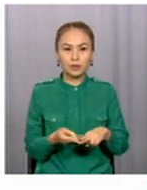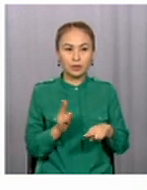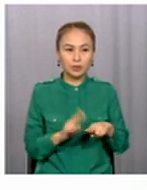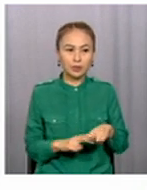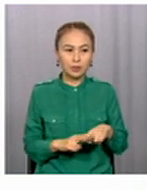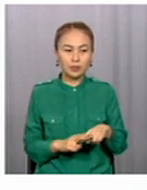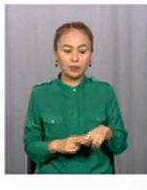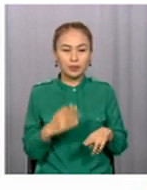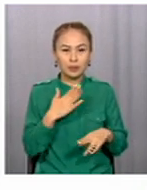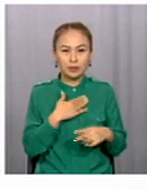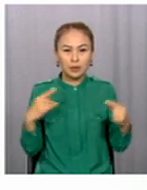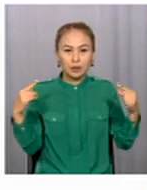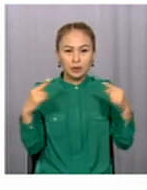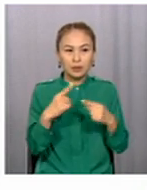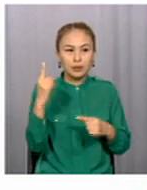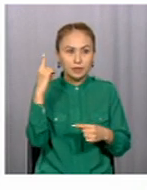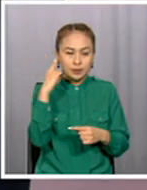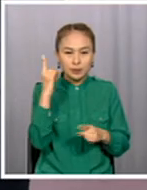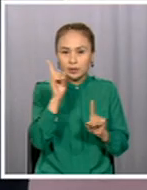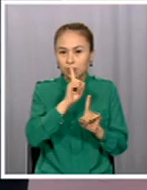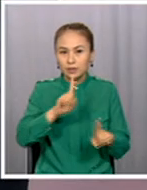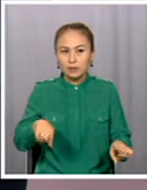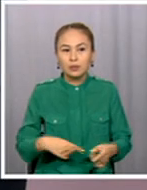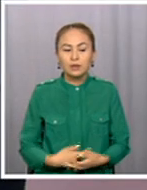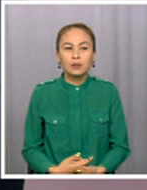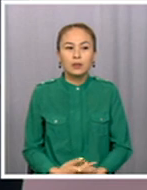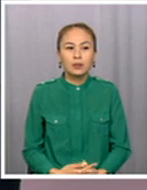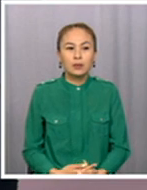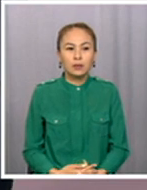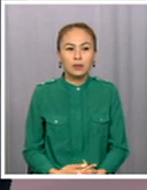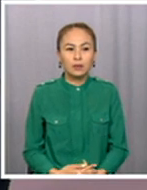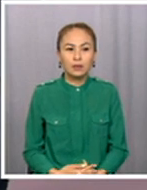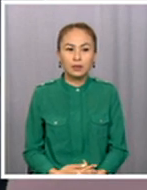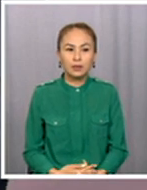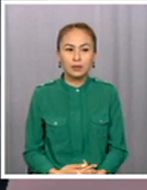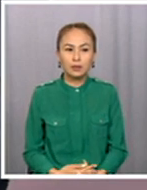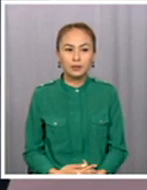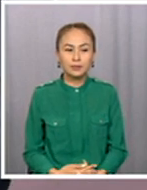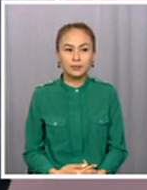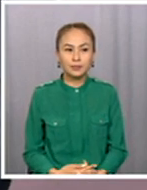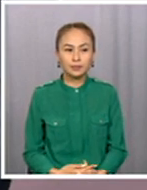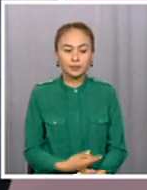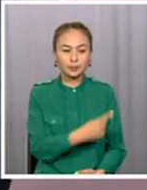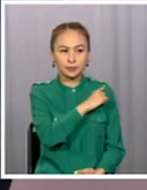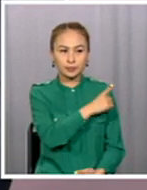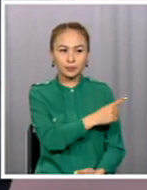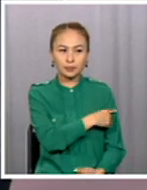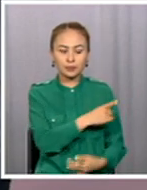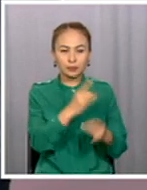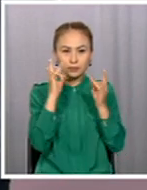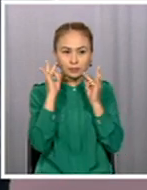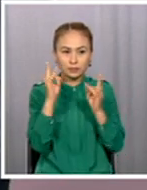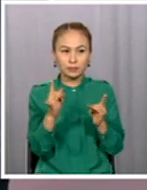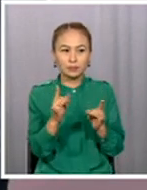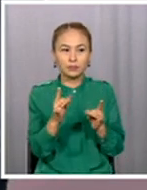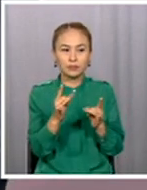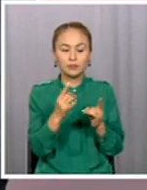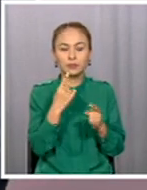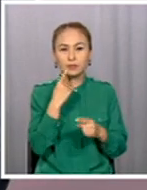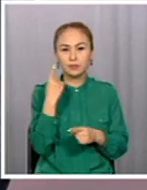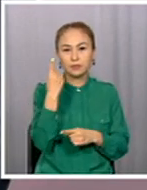бізге анық естілмейді. Ал қатты дыбыс шығаратын жануарлардың дыбысын алыстан